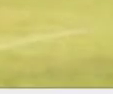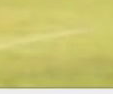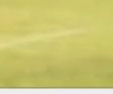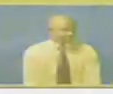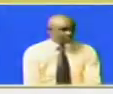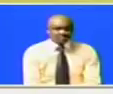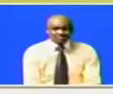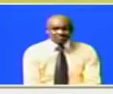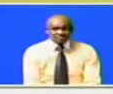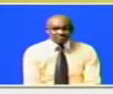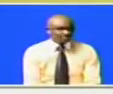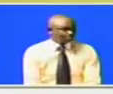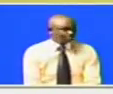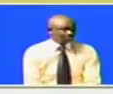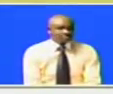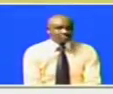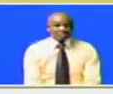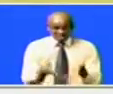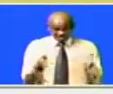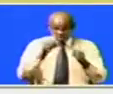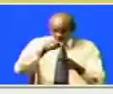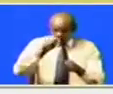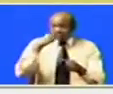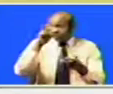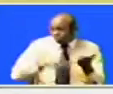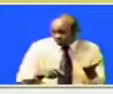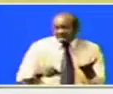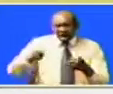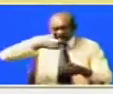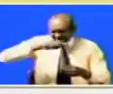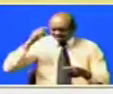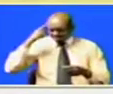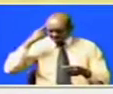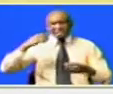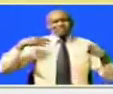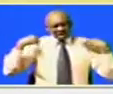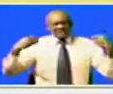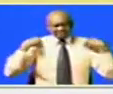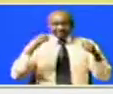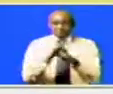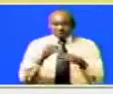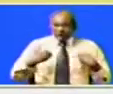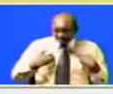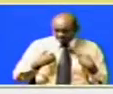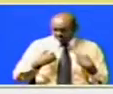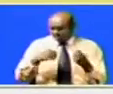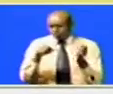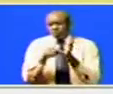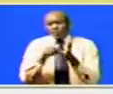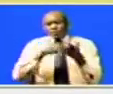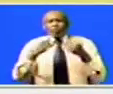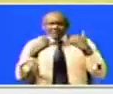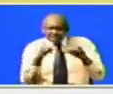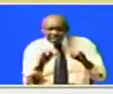Imekuwa kama umeniridhisha, maana kikiangalia tumefanya zaidi kwa mazoezi, ilikuwa mambo na